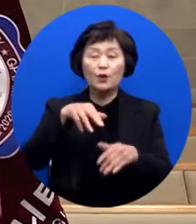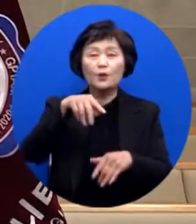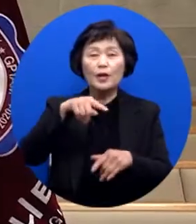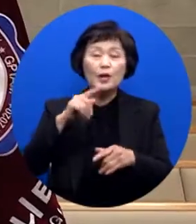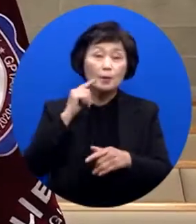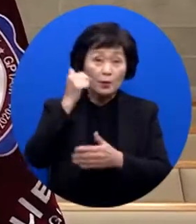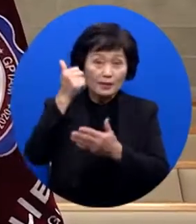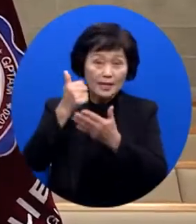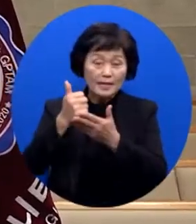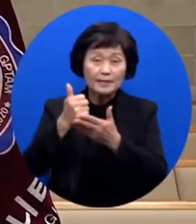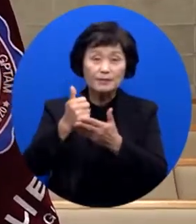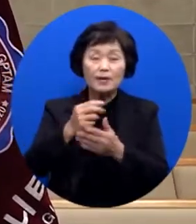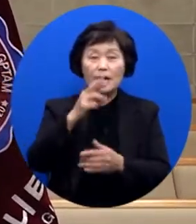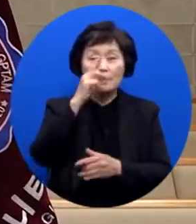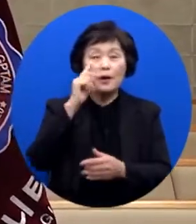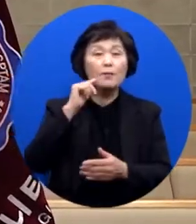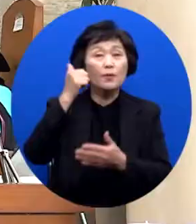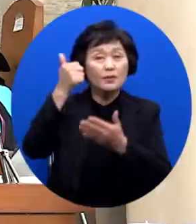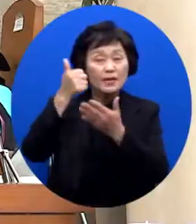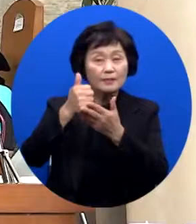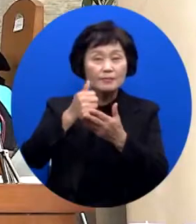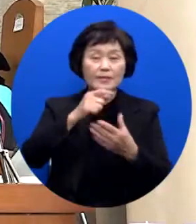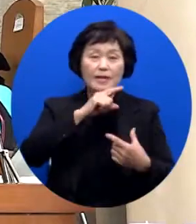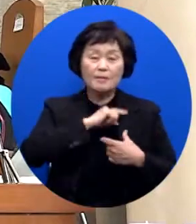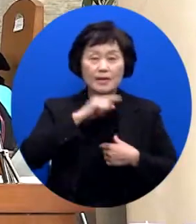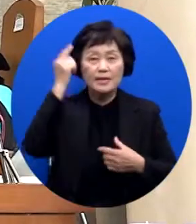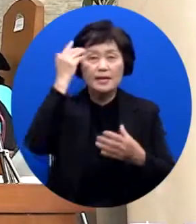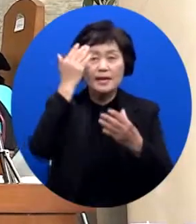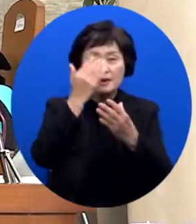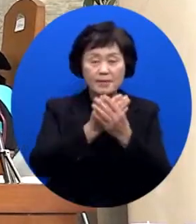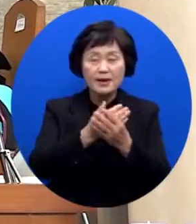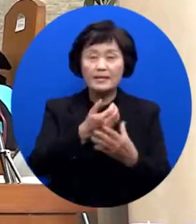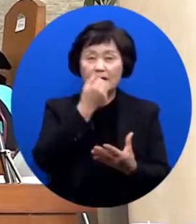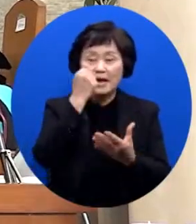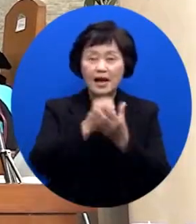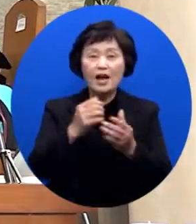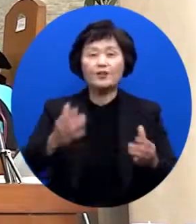손신철 목사, 송월교회 박삼열 목사에게 명예박사 학위를 수여했습니다.